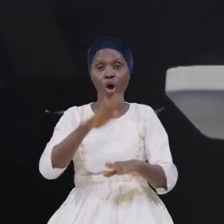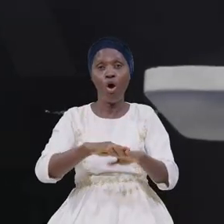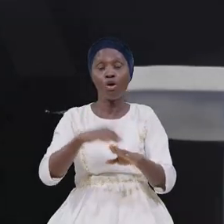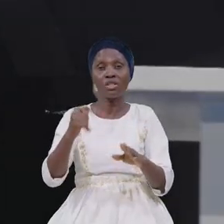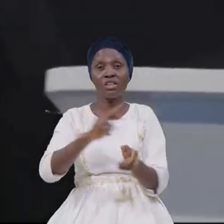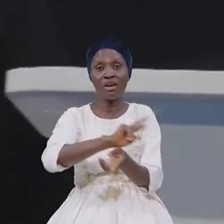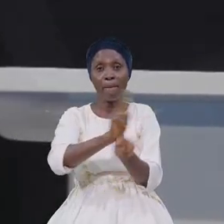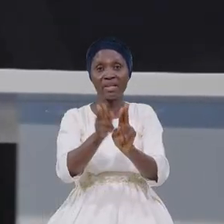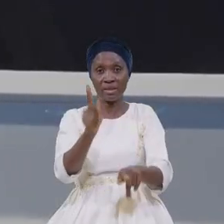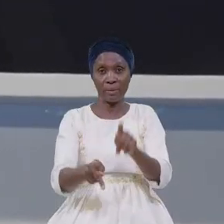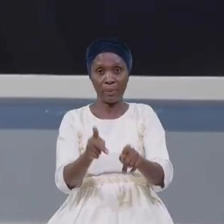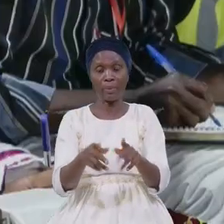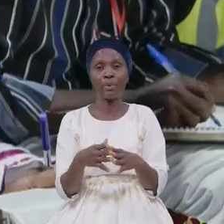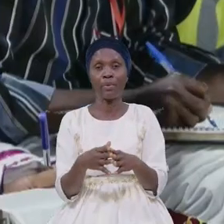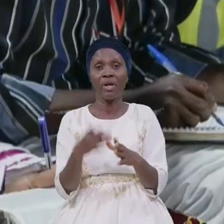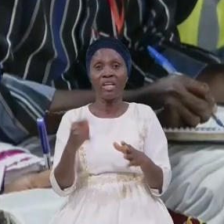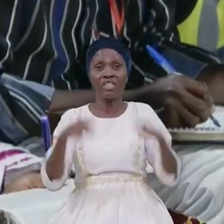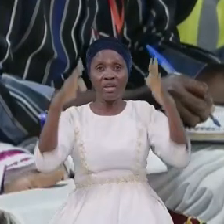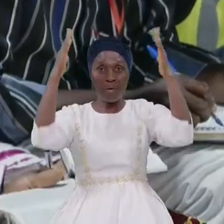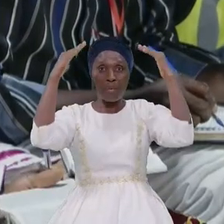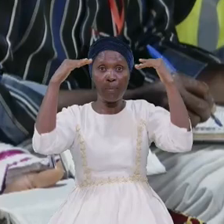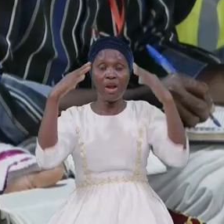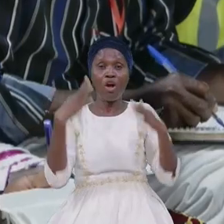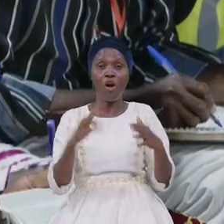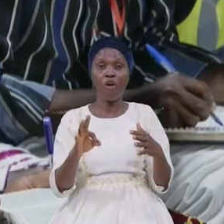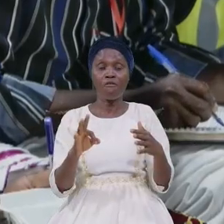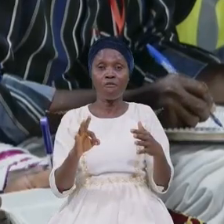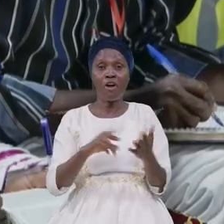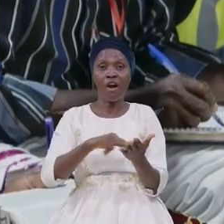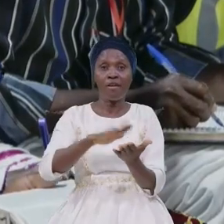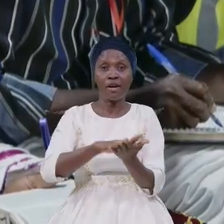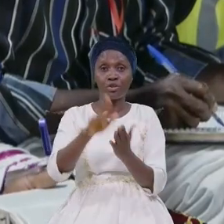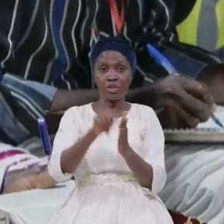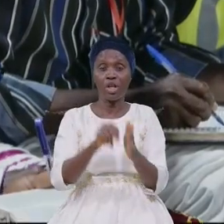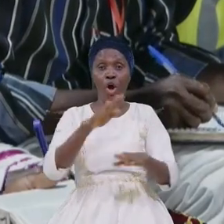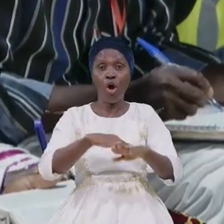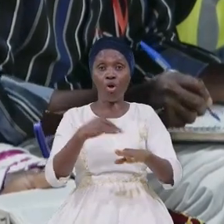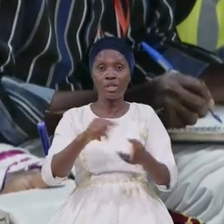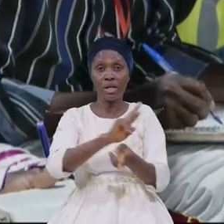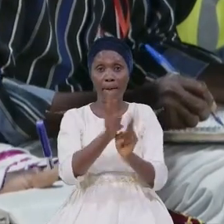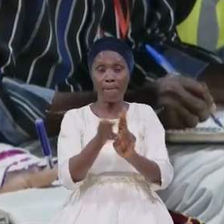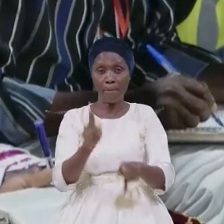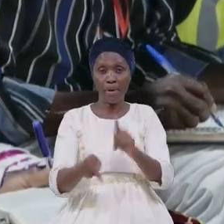La pluie de justice sur le repentant. Depuis